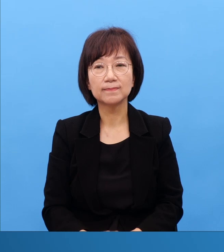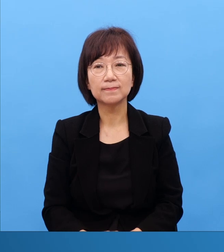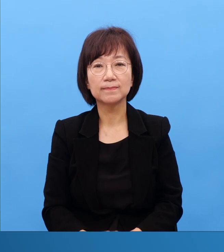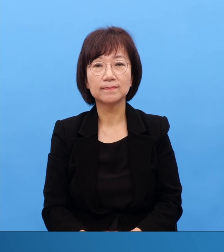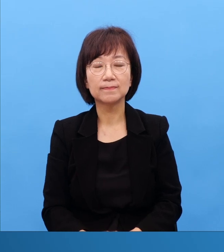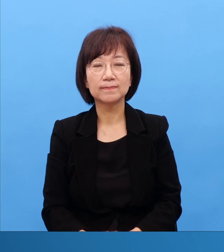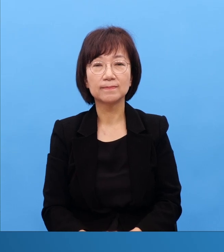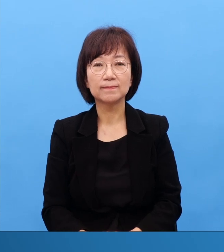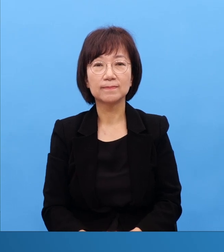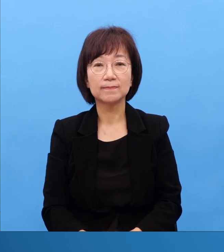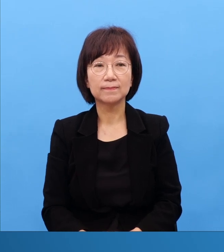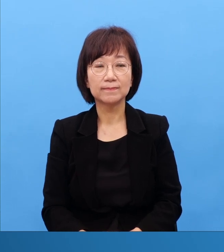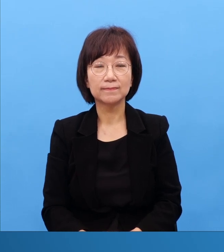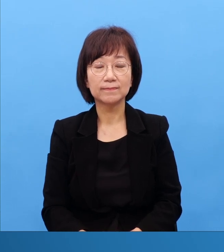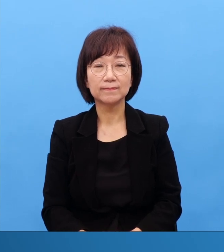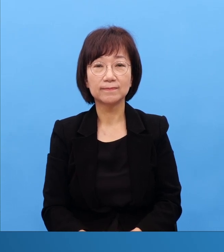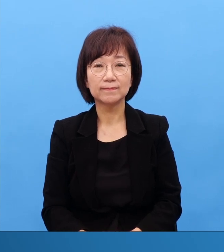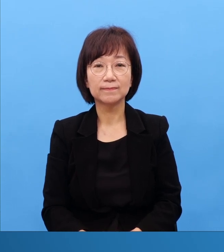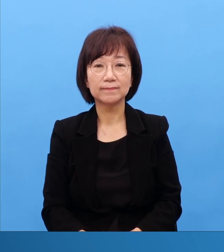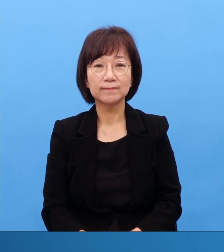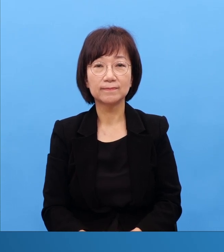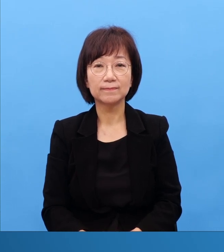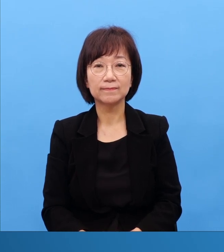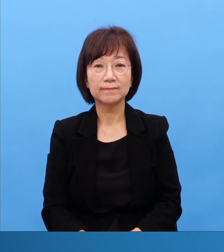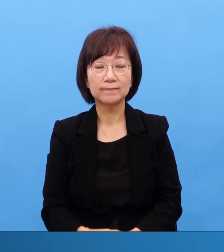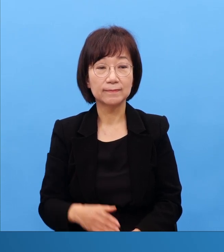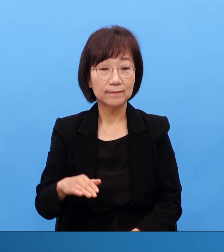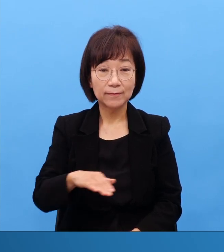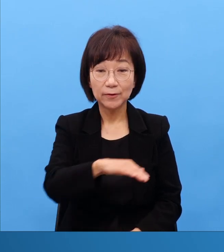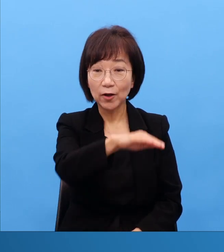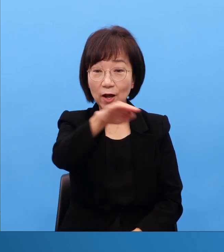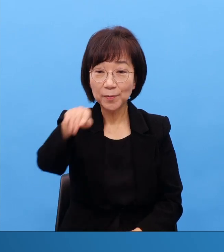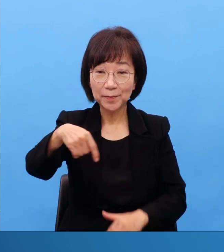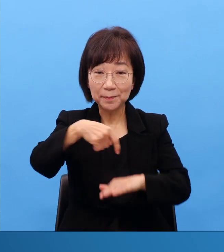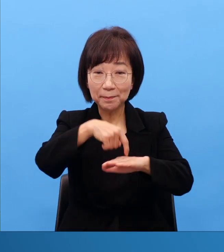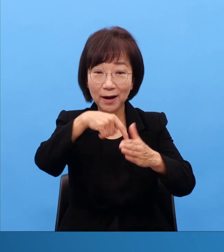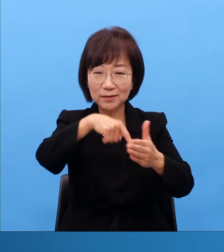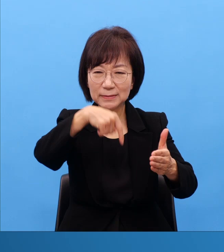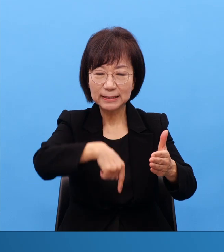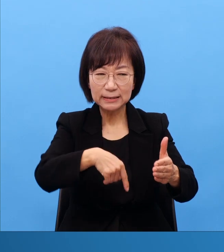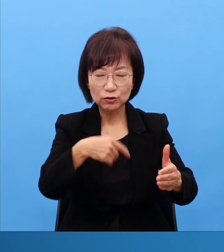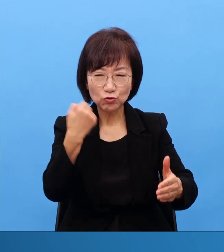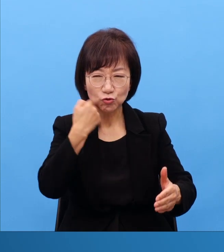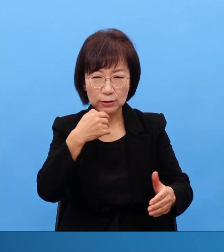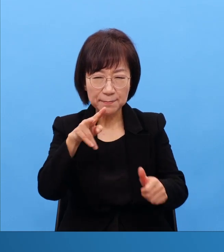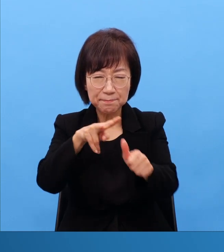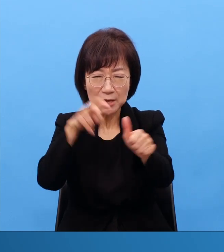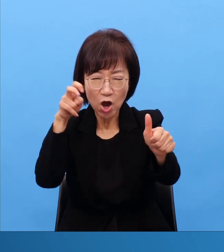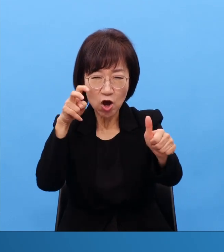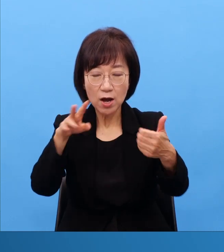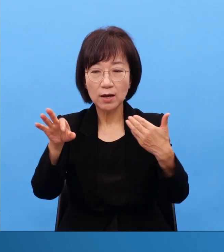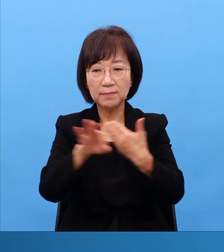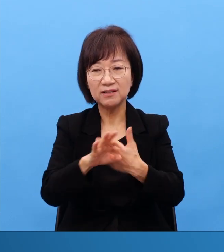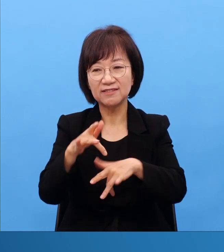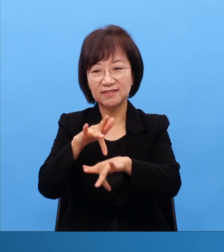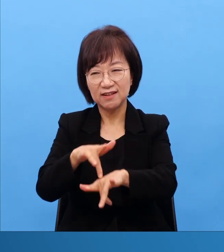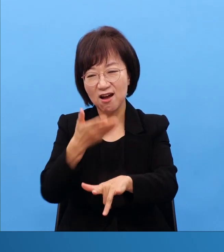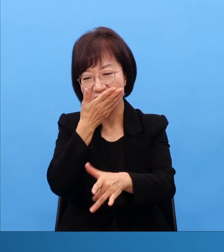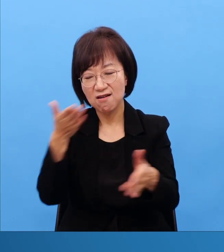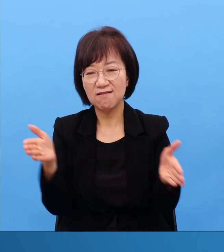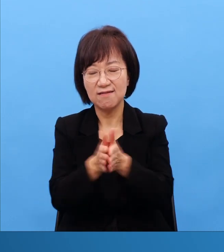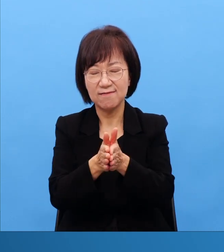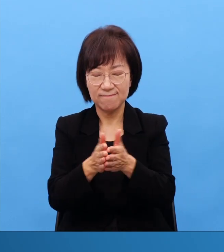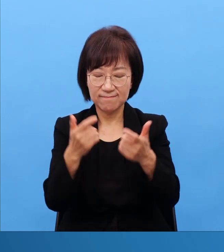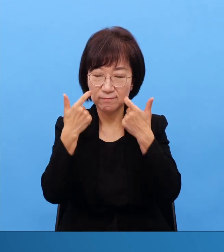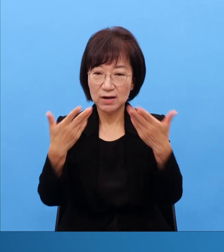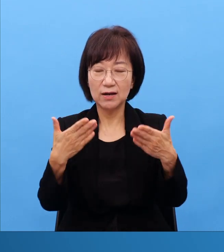여러분 속에 미움은요, 그건 반드시 허감의 영입니다. If you have hatred inside of you, that is absolutely the result of the working of the